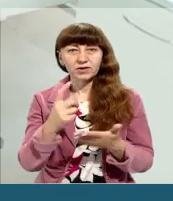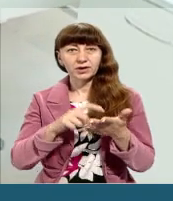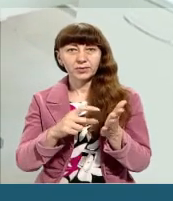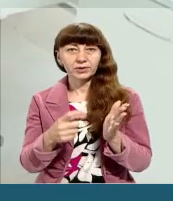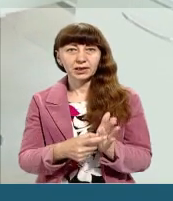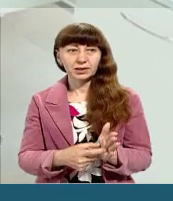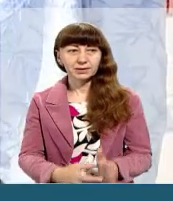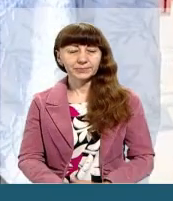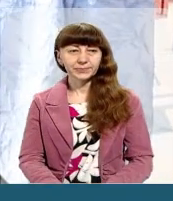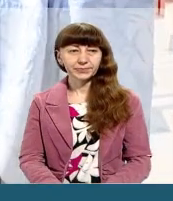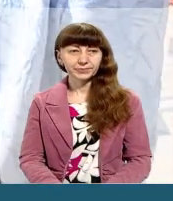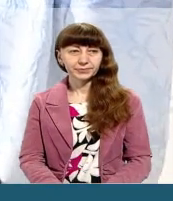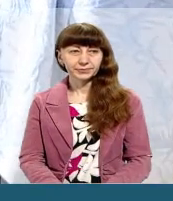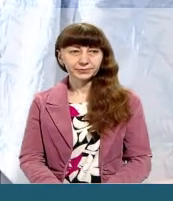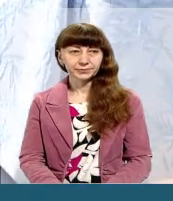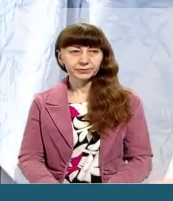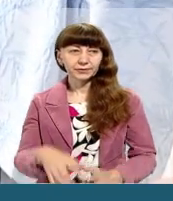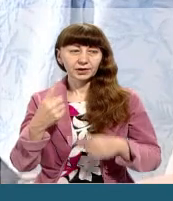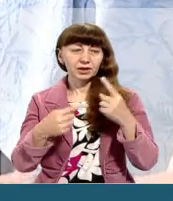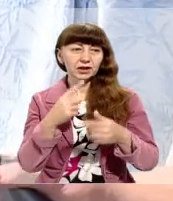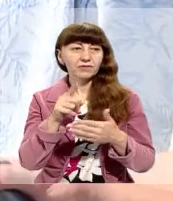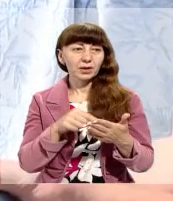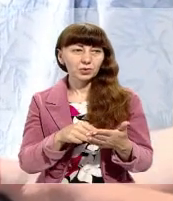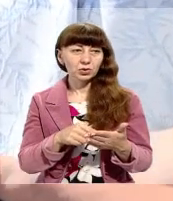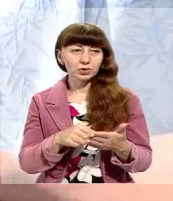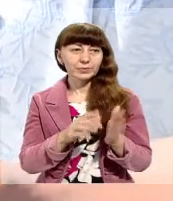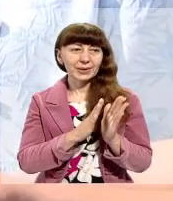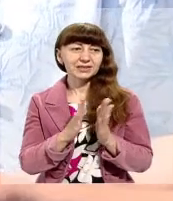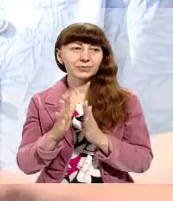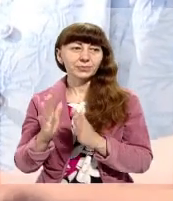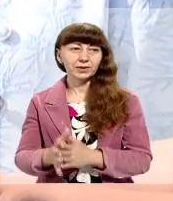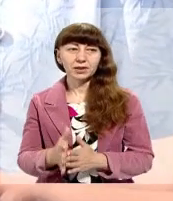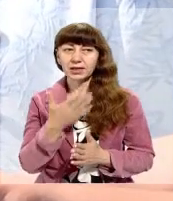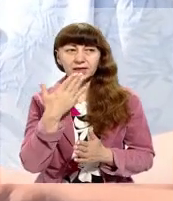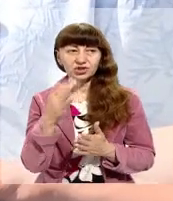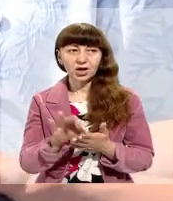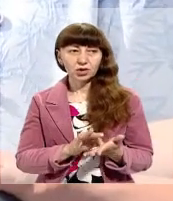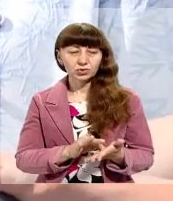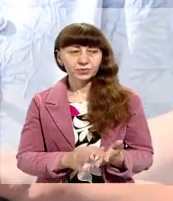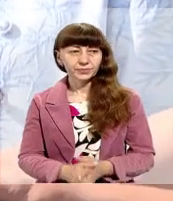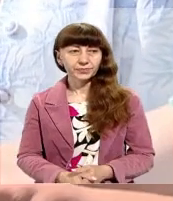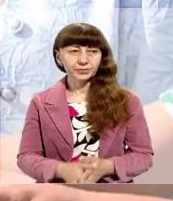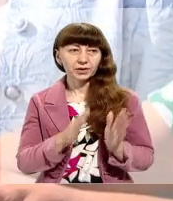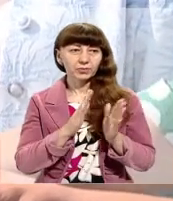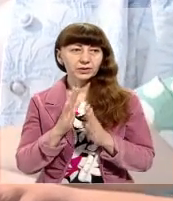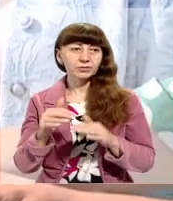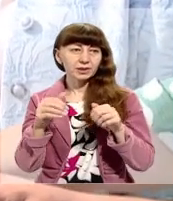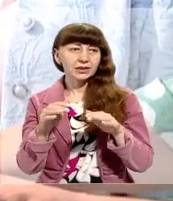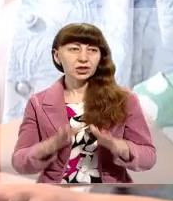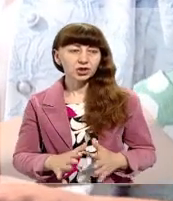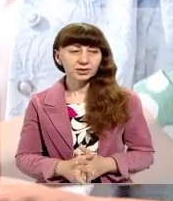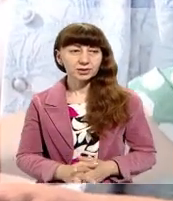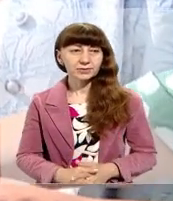и оборудование. Будет еще вопрос значит, по жилью решаться постепенно, не сразу, понятно. Постепенно будет решаться, потому